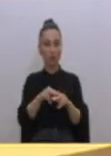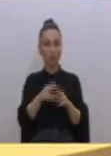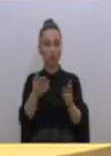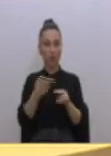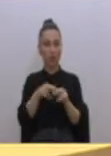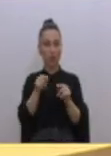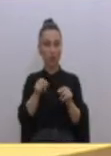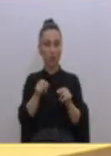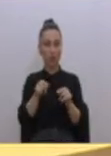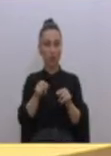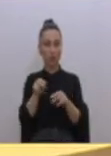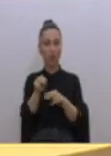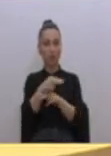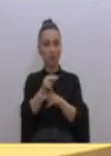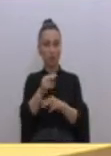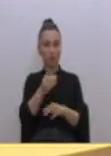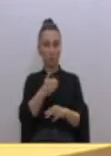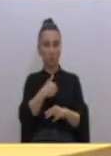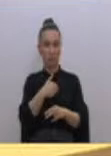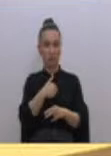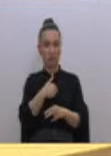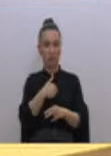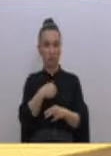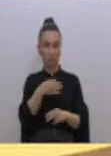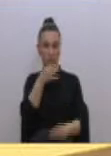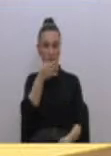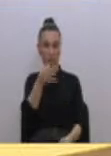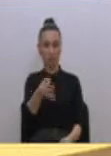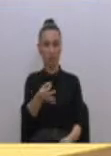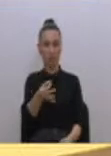es șenișul mi s-a hitminda, gama utcoa,